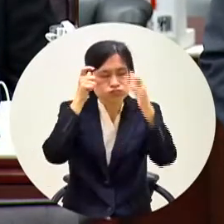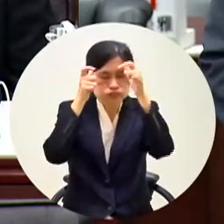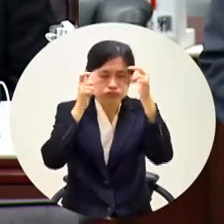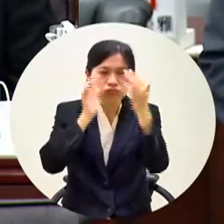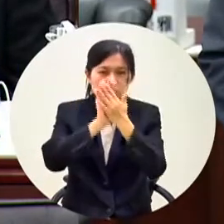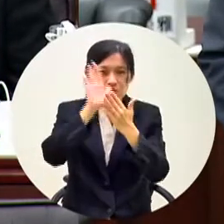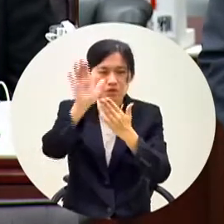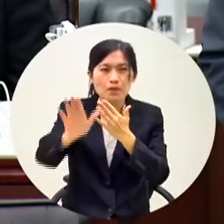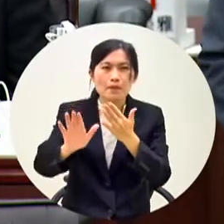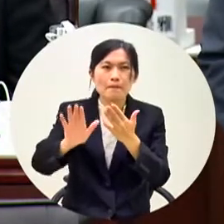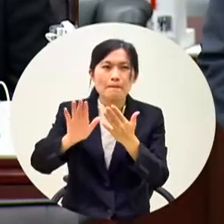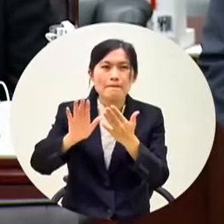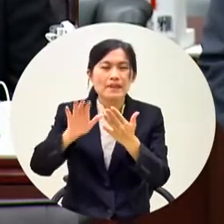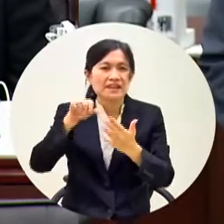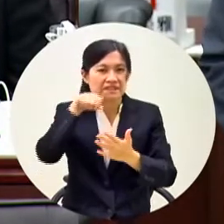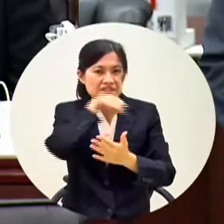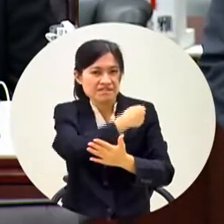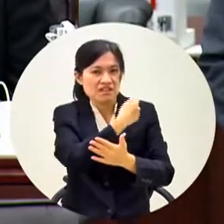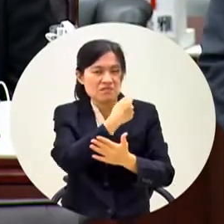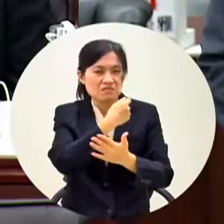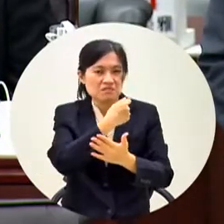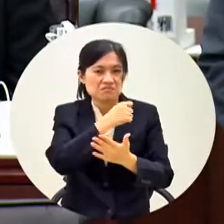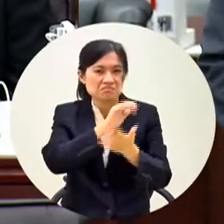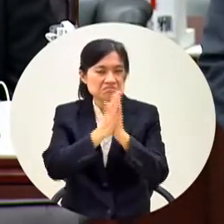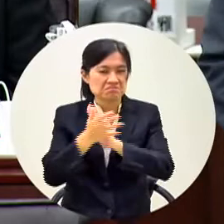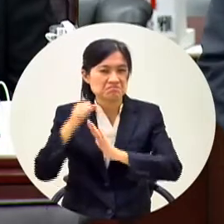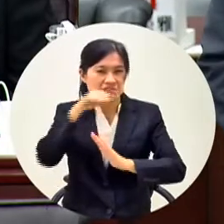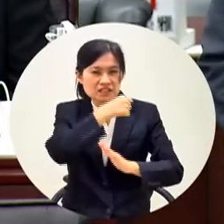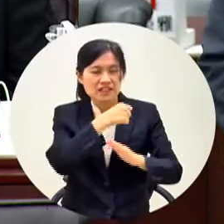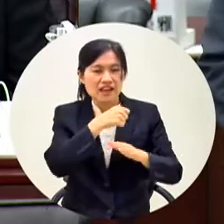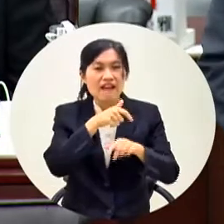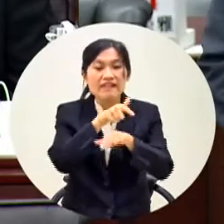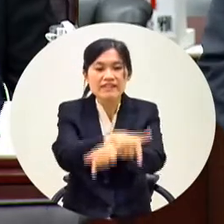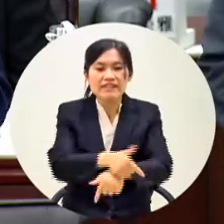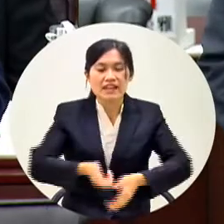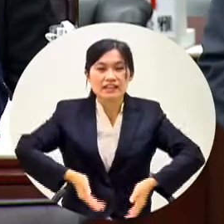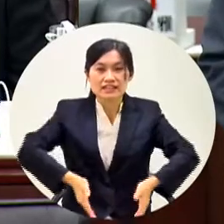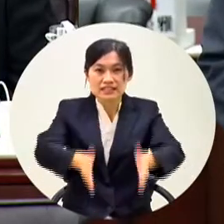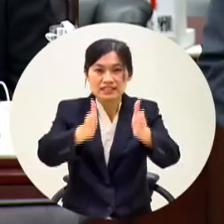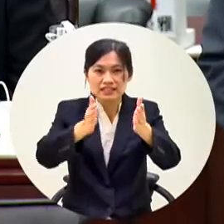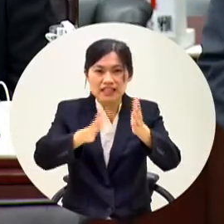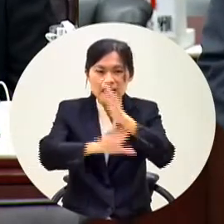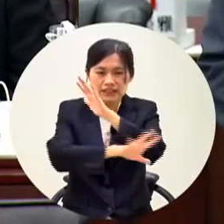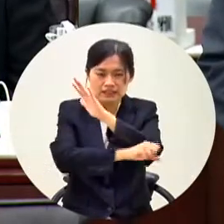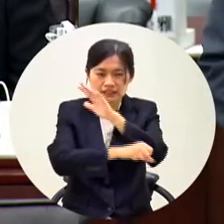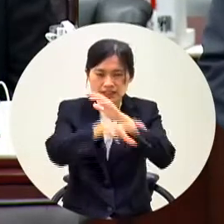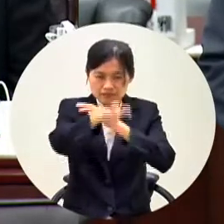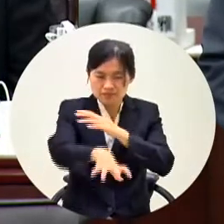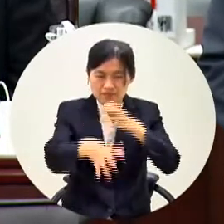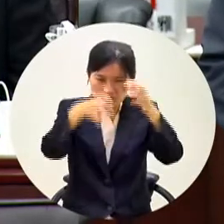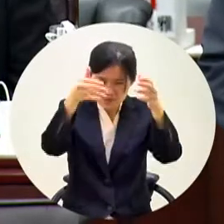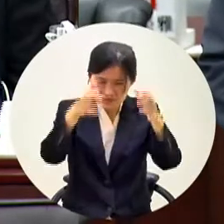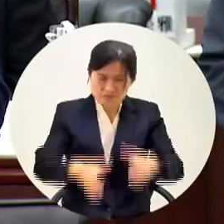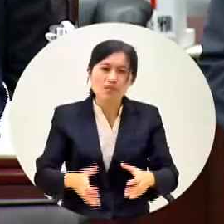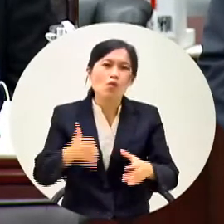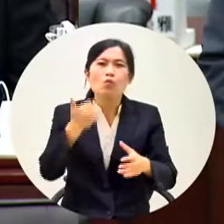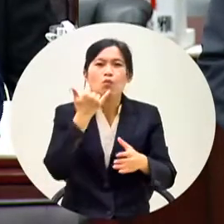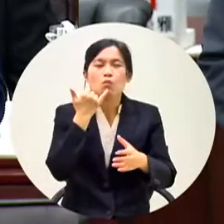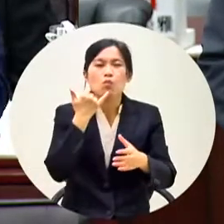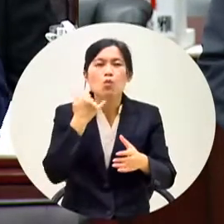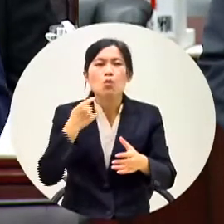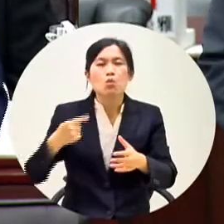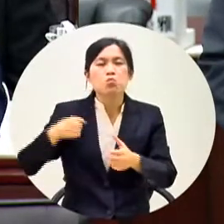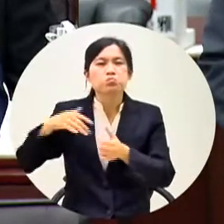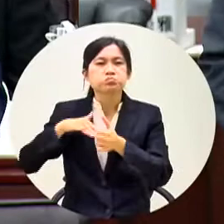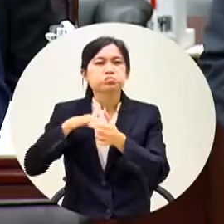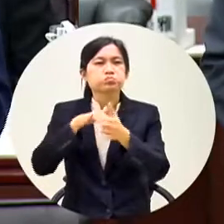为台湾南向基地，能够让我们的产业保持领先，更有